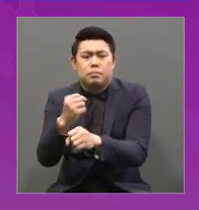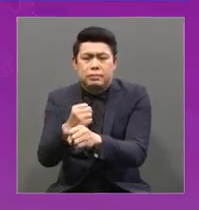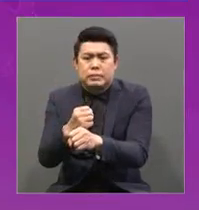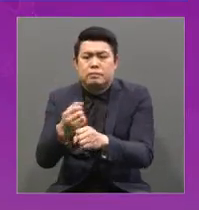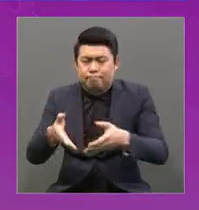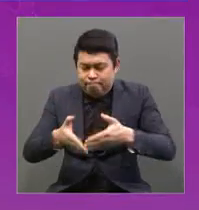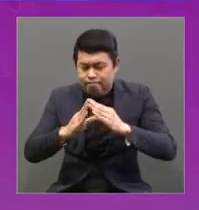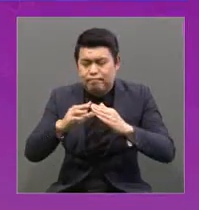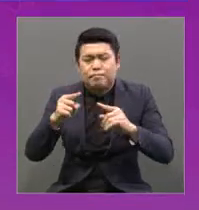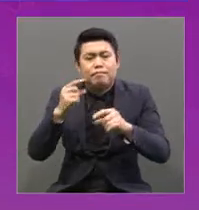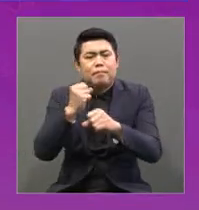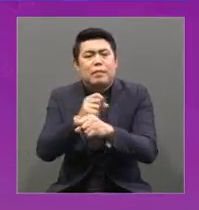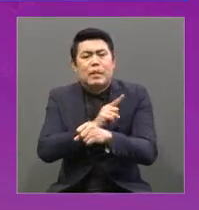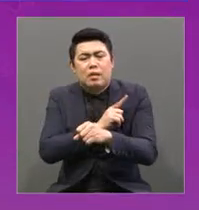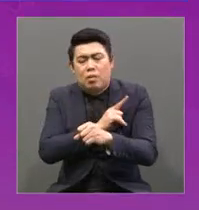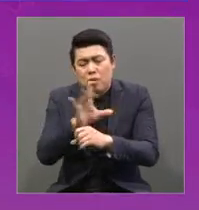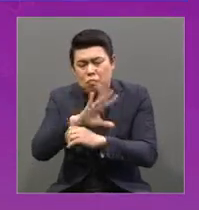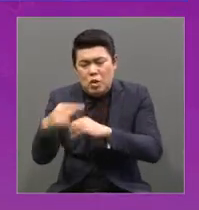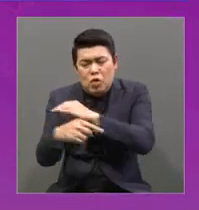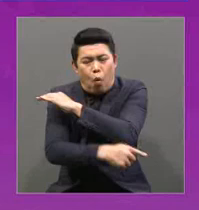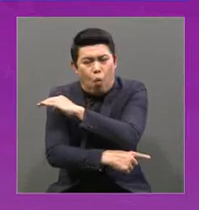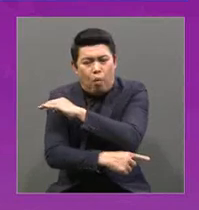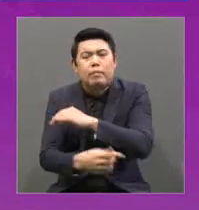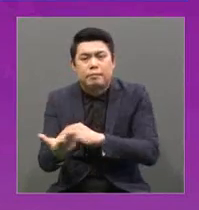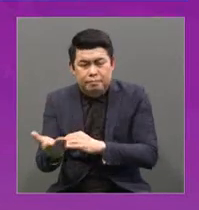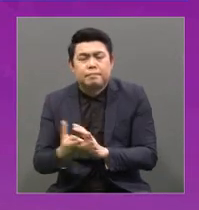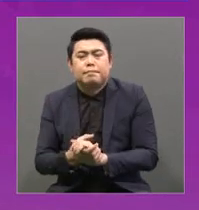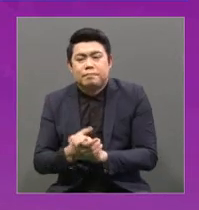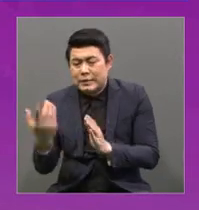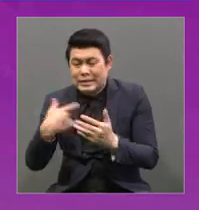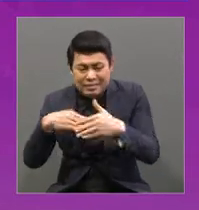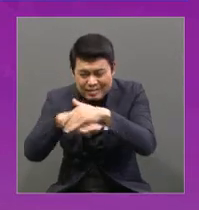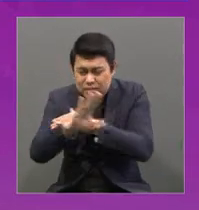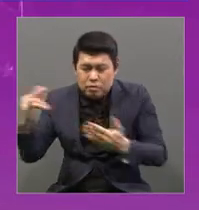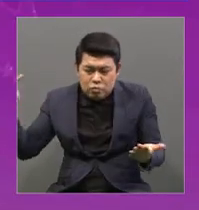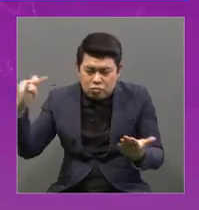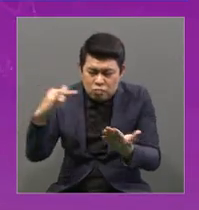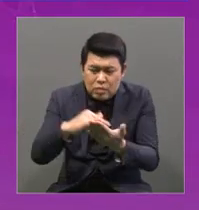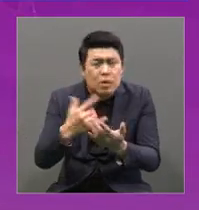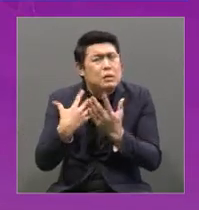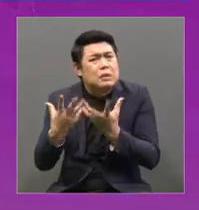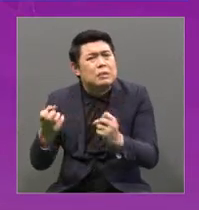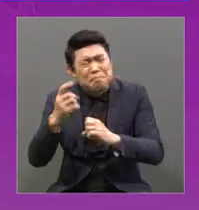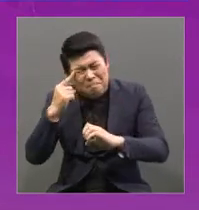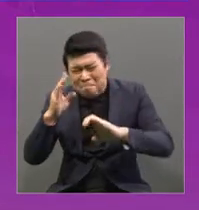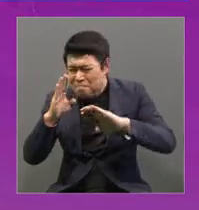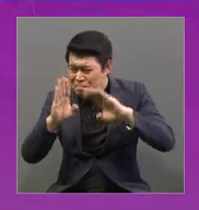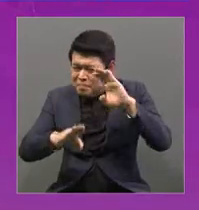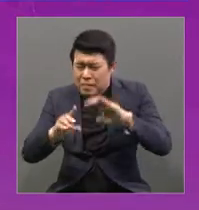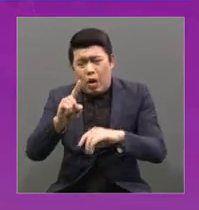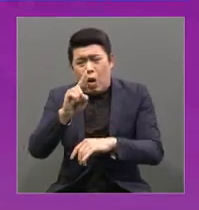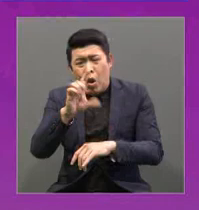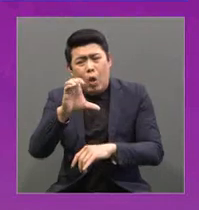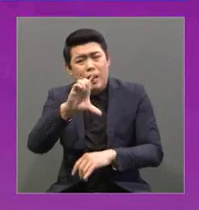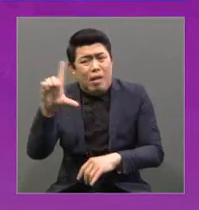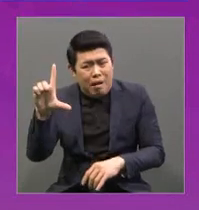นตั้งองค์กรที่ตั้งขึ้นมาเพื่อไว้โกงโดยเฉพาะ ถูกต้องแล้วหลบหนีคดีเข้ามาเนี่ยมูลค่าความเสียหายเนี่ยนะคะนับร้อ